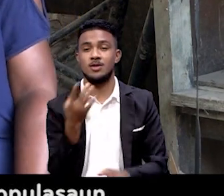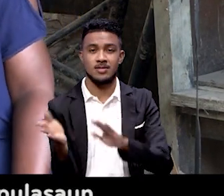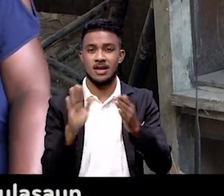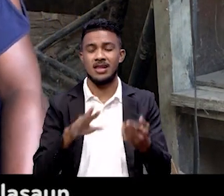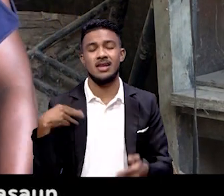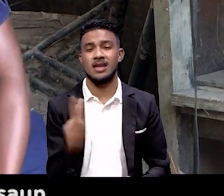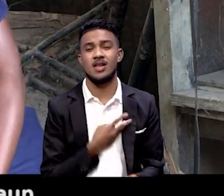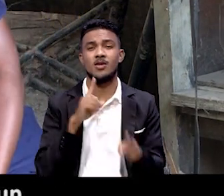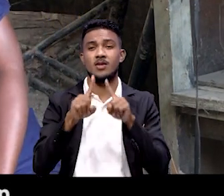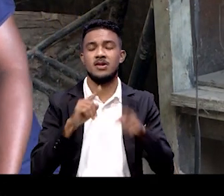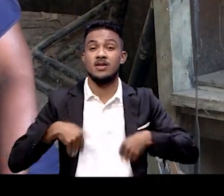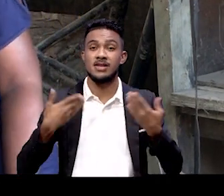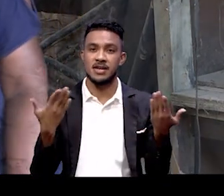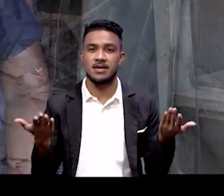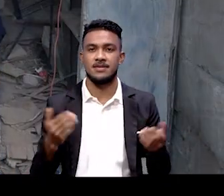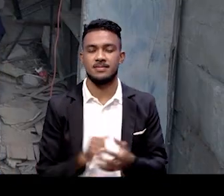isa.